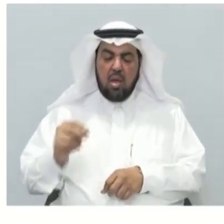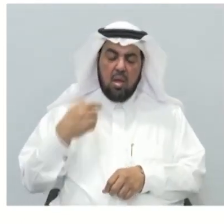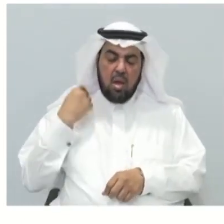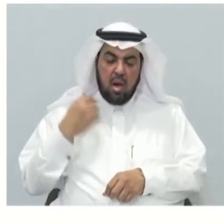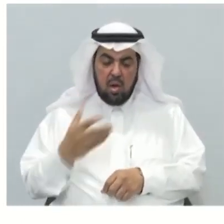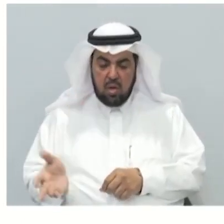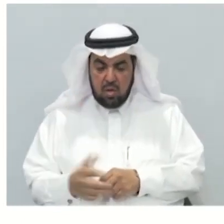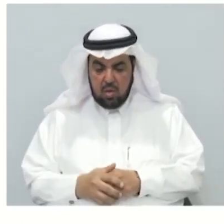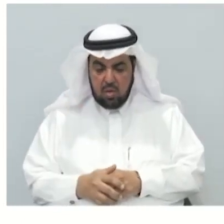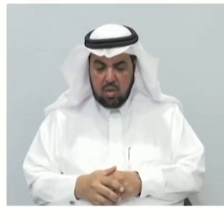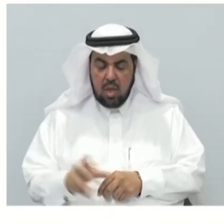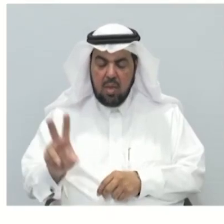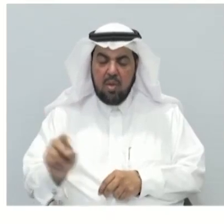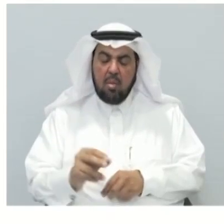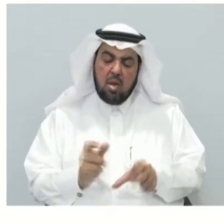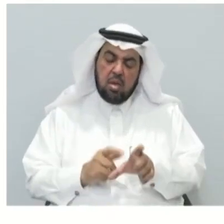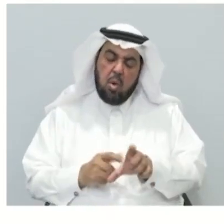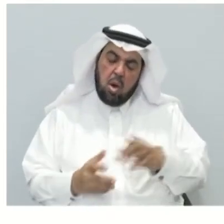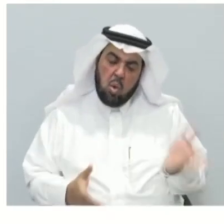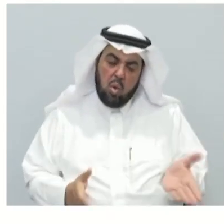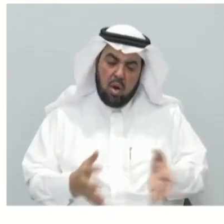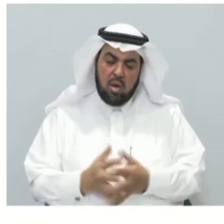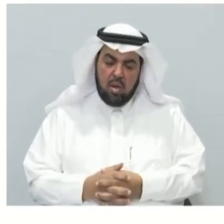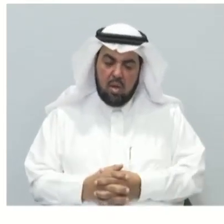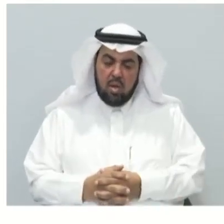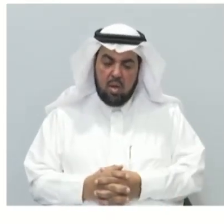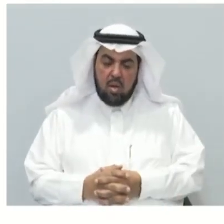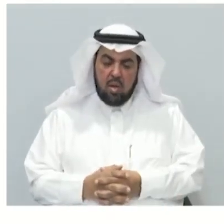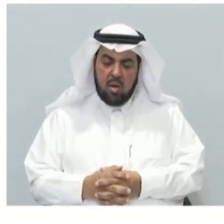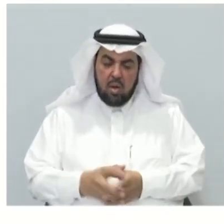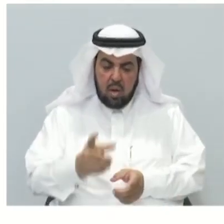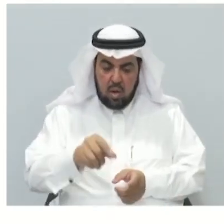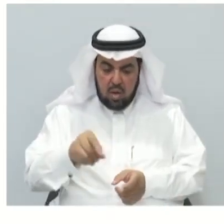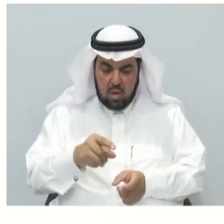هنا تطابق الزاويه الاخرى اي اي دي